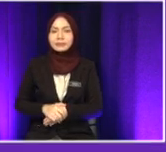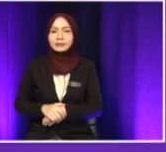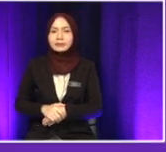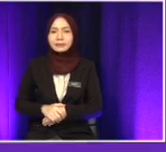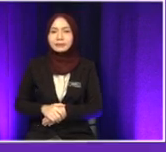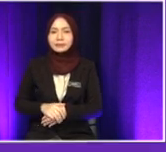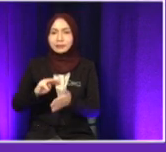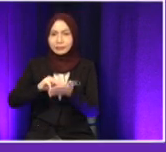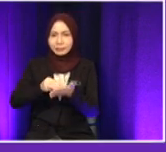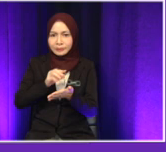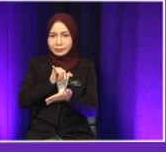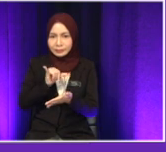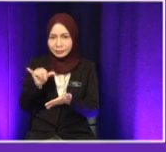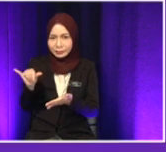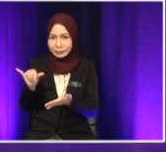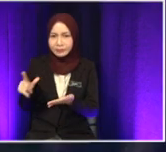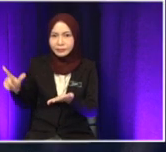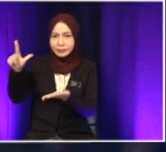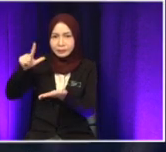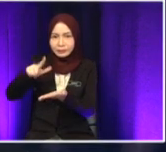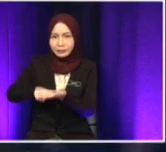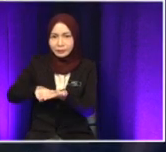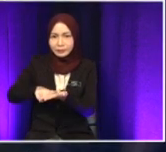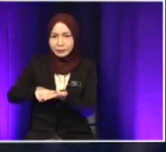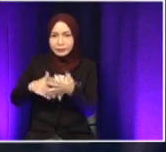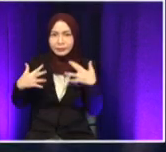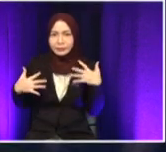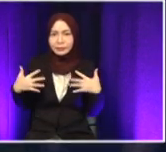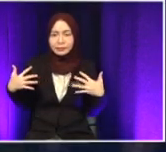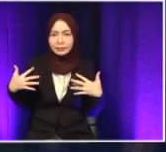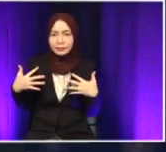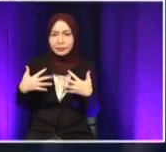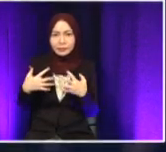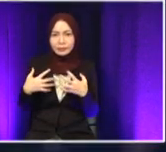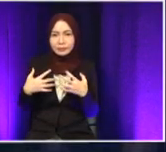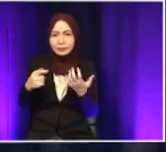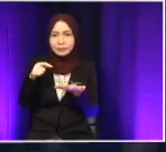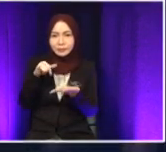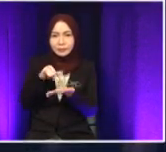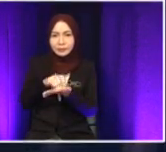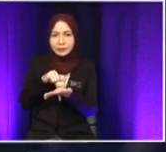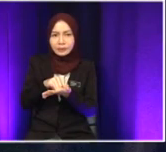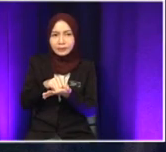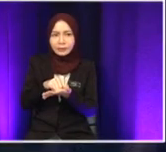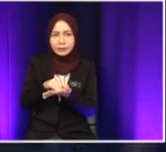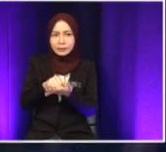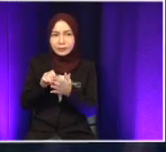maksudnya meletakkan keseronakan hidup nih sebagai satu masalah lama